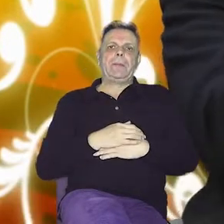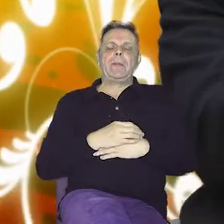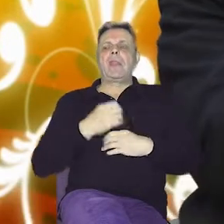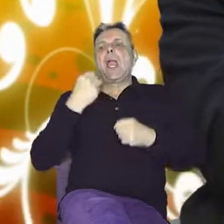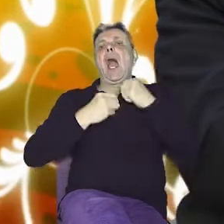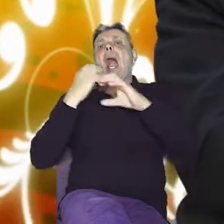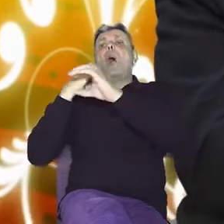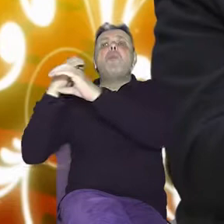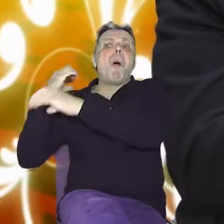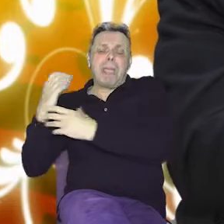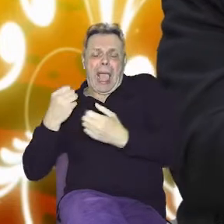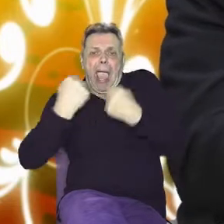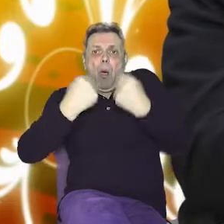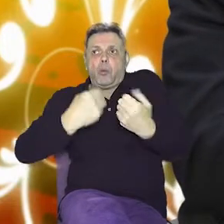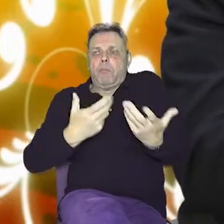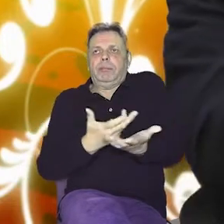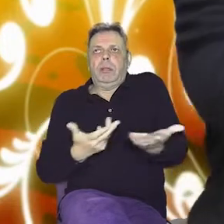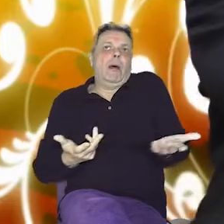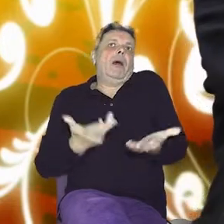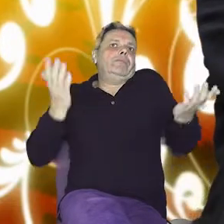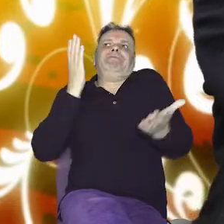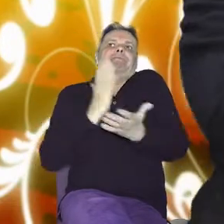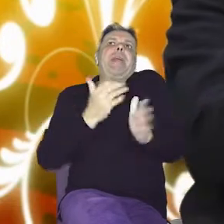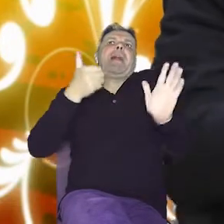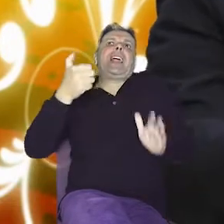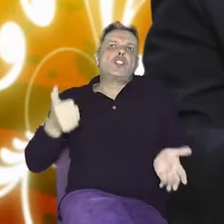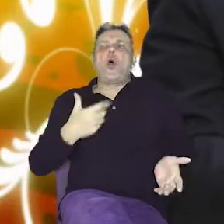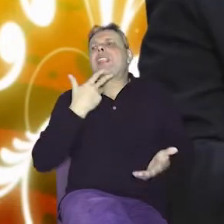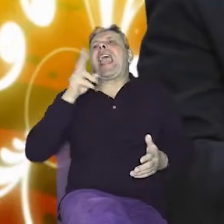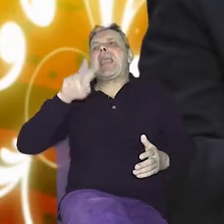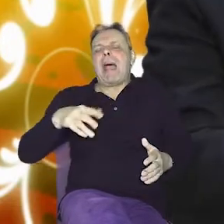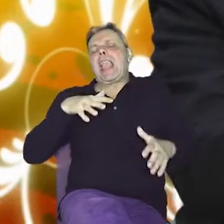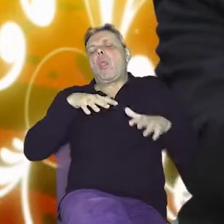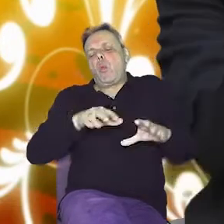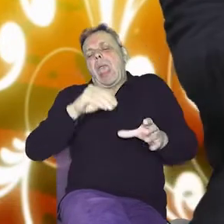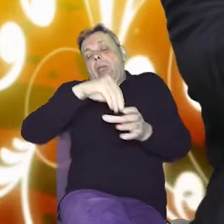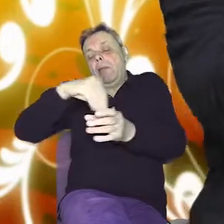100 automobila, imate dogovoreno 100 automobila, za to imate osoblje, ljude i tako.